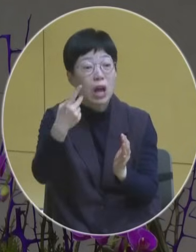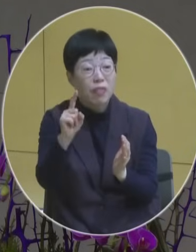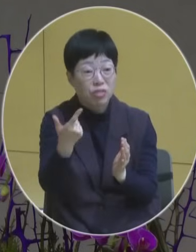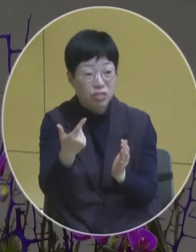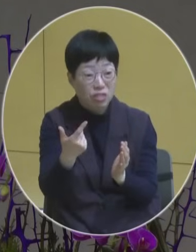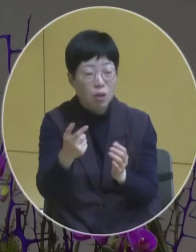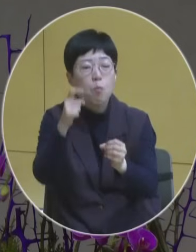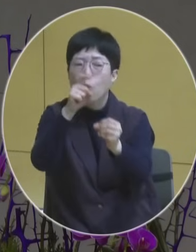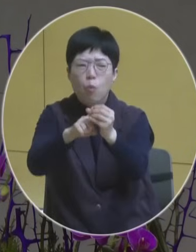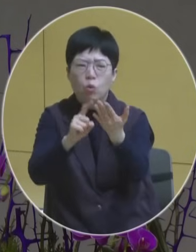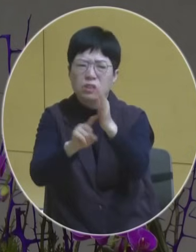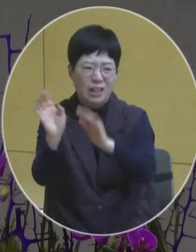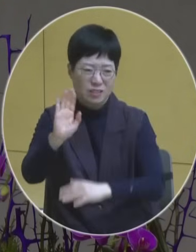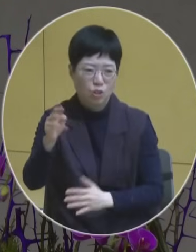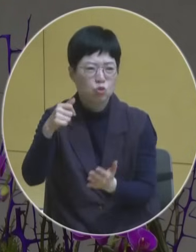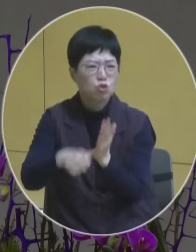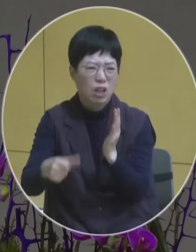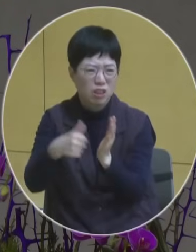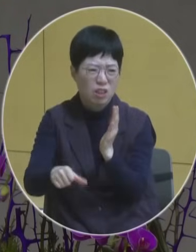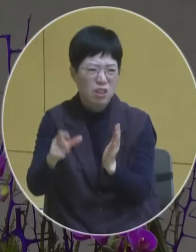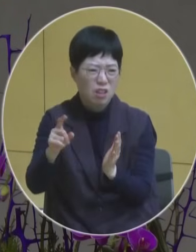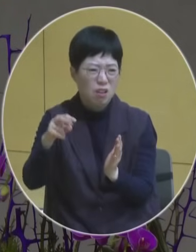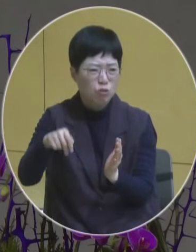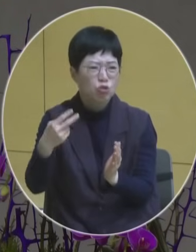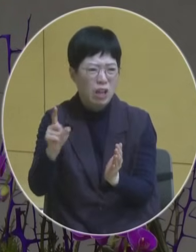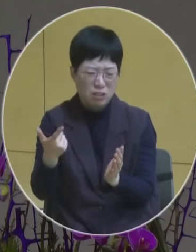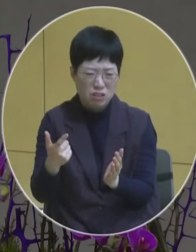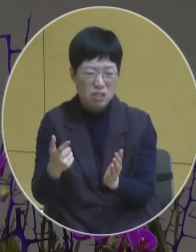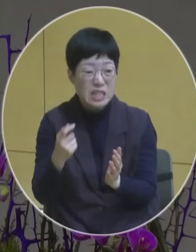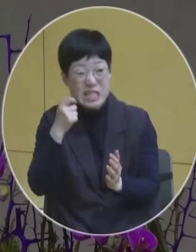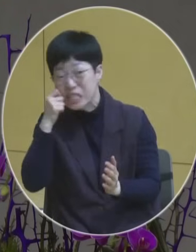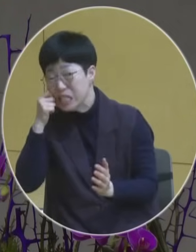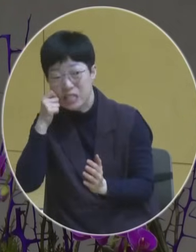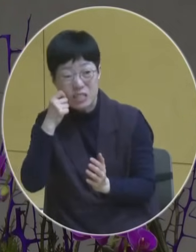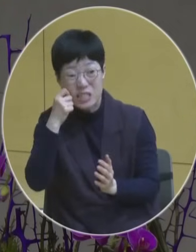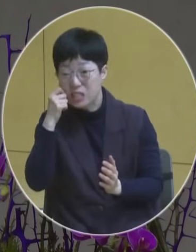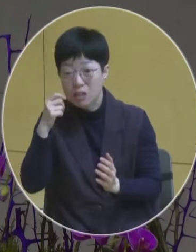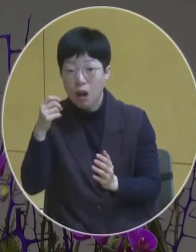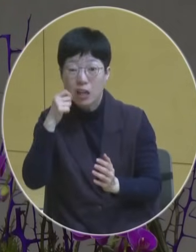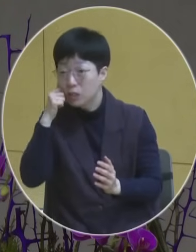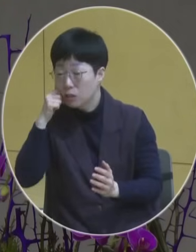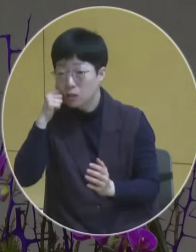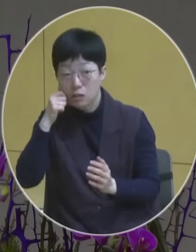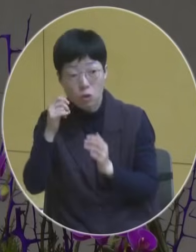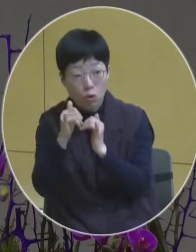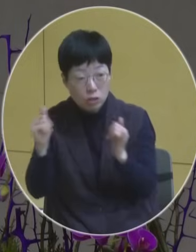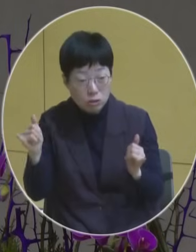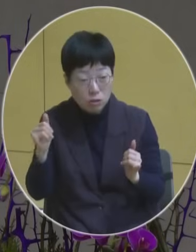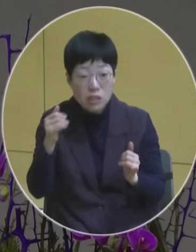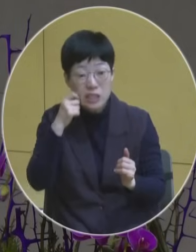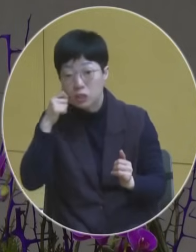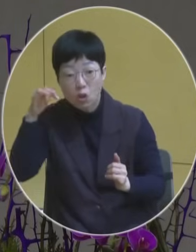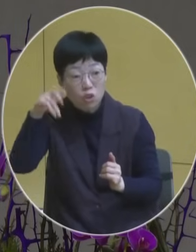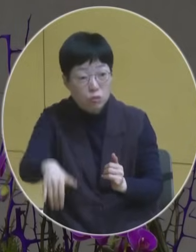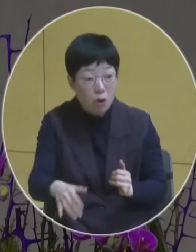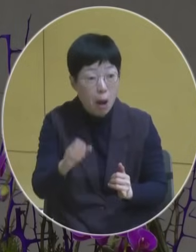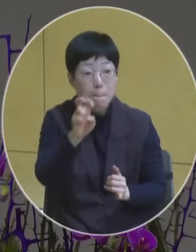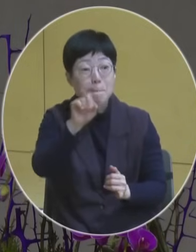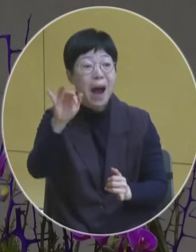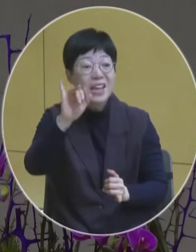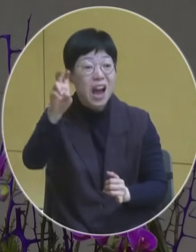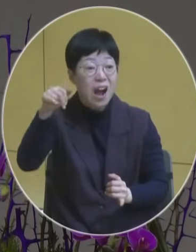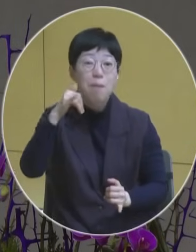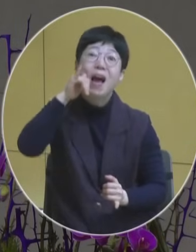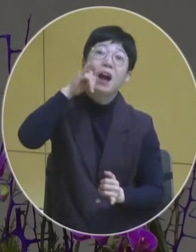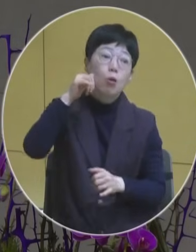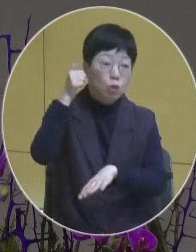그것이 목표가 되지는 않아요. 인기를 먹고 사는 연예인들, 인기가 떨어지면 마약을 하죠. 마약을 하면서